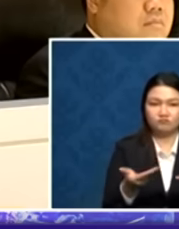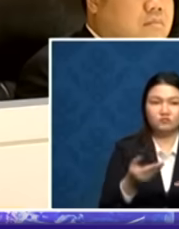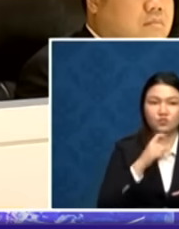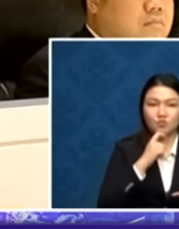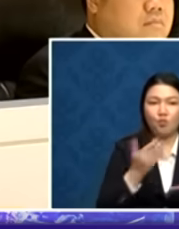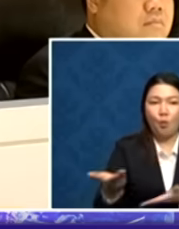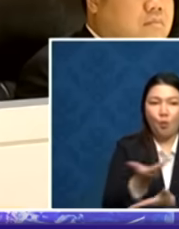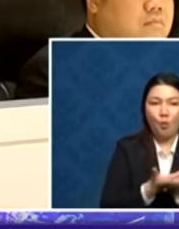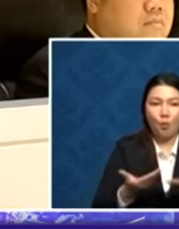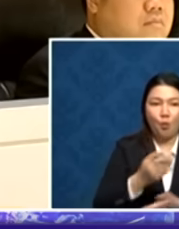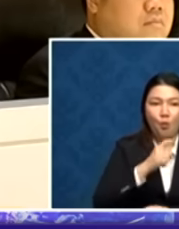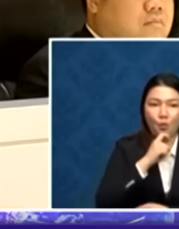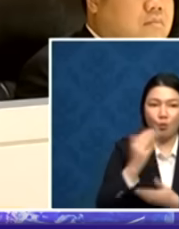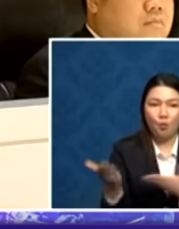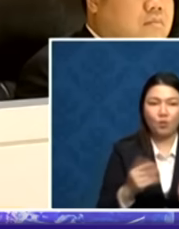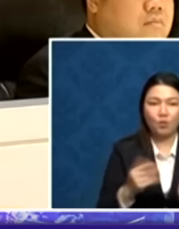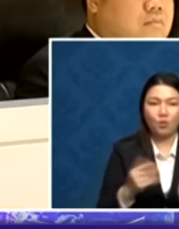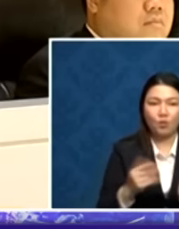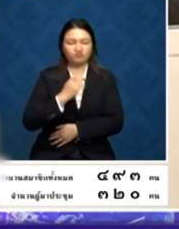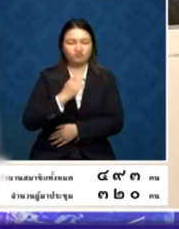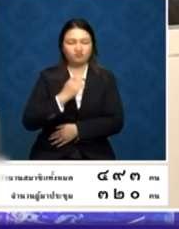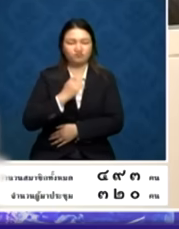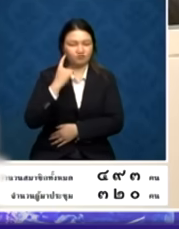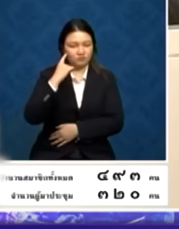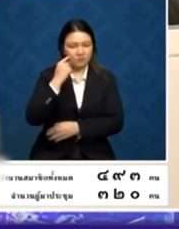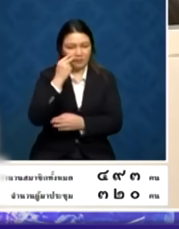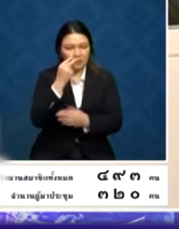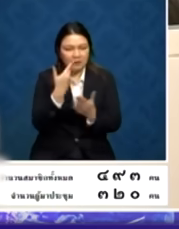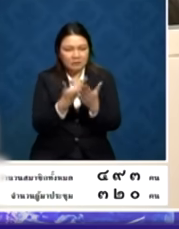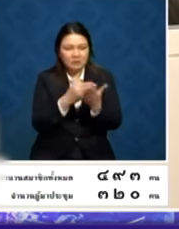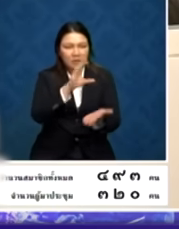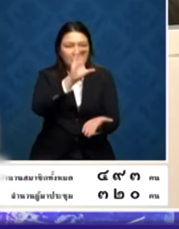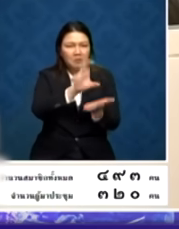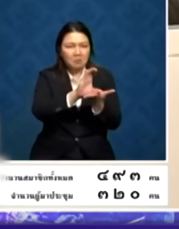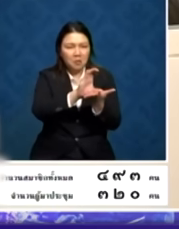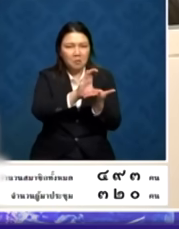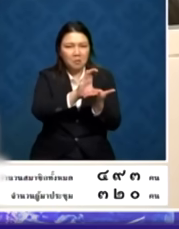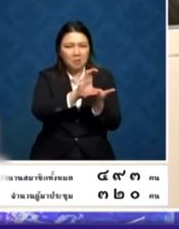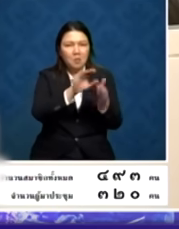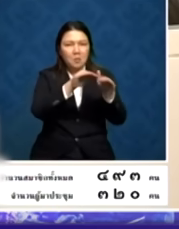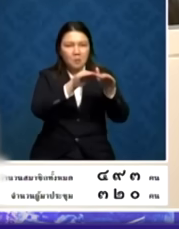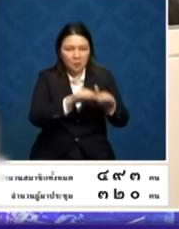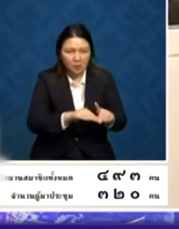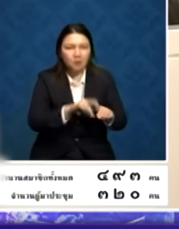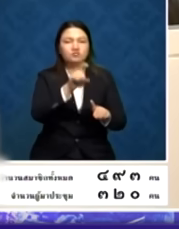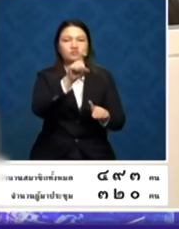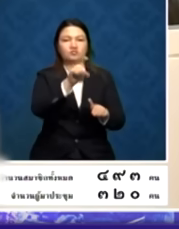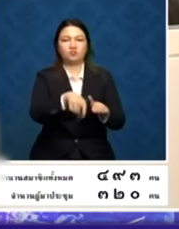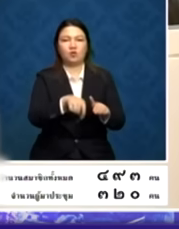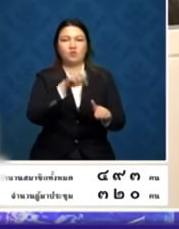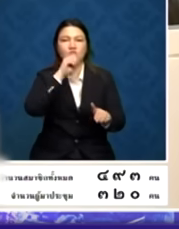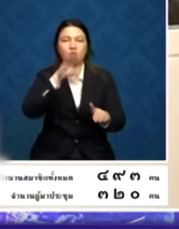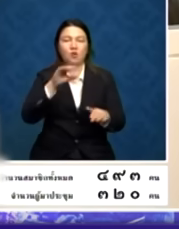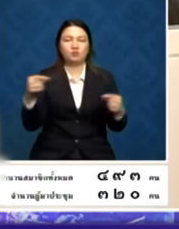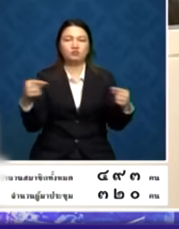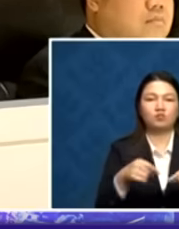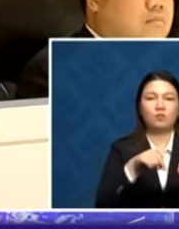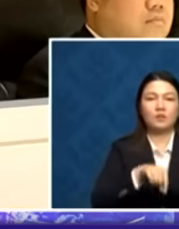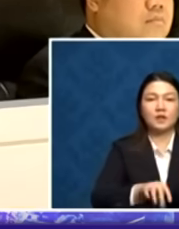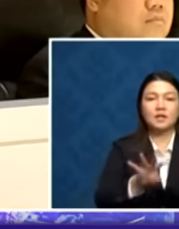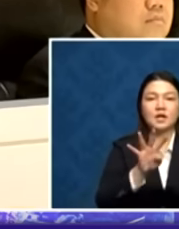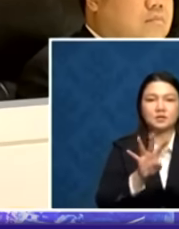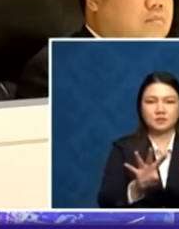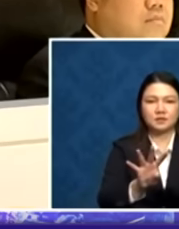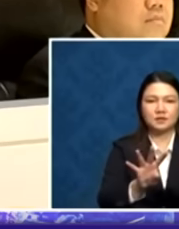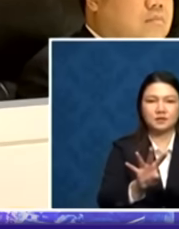ที่สุดตั้งแต่มีประเทศไทยมาใน1ปีนะฮะเท่ากับยอดคงค้างหนี้สาธารณะ รวมทั้งหมดทั้งสิ้นที่ประเทศไทยมีอยู่จ